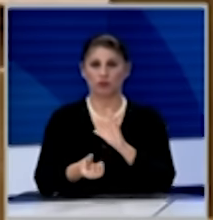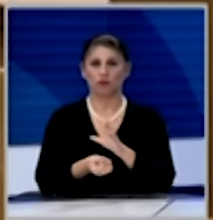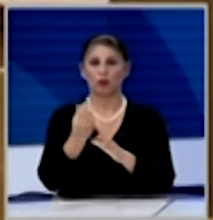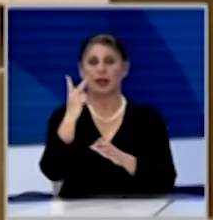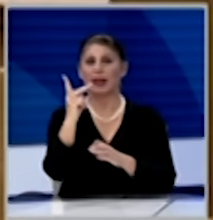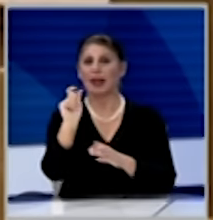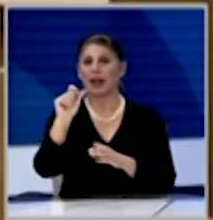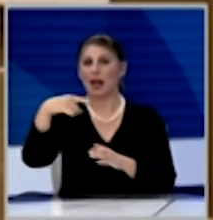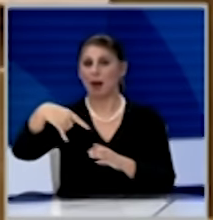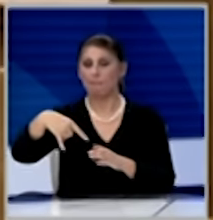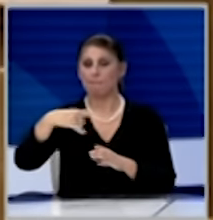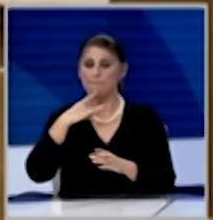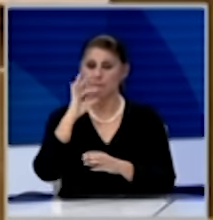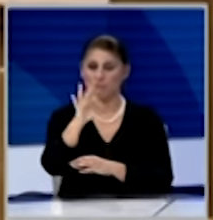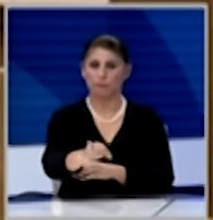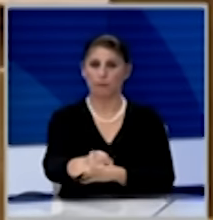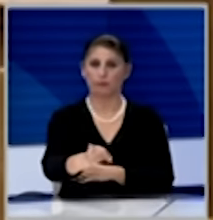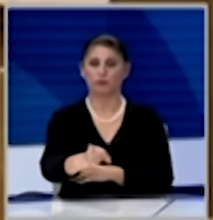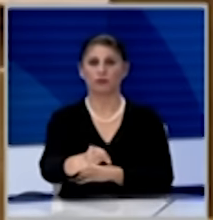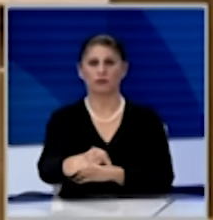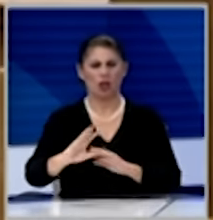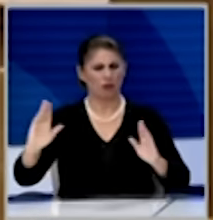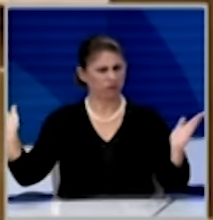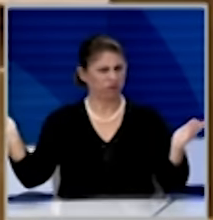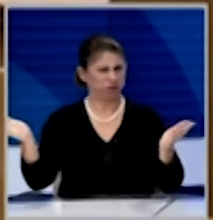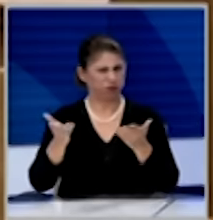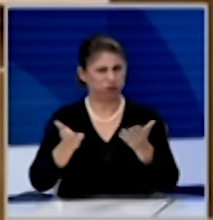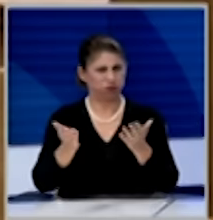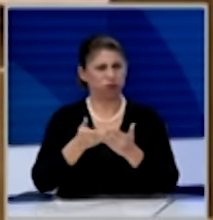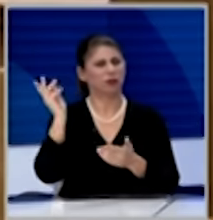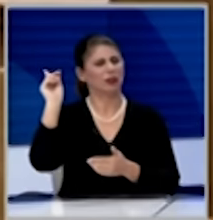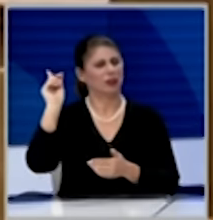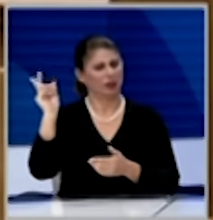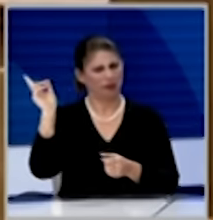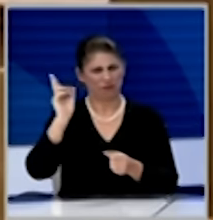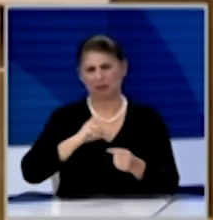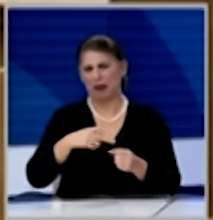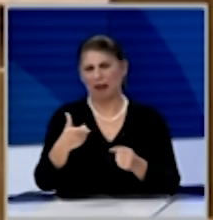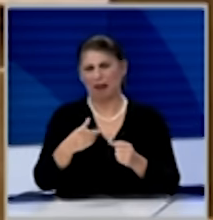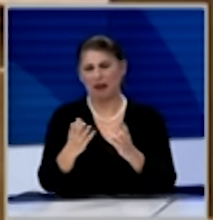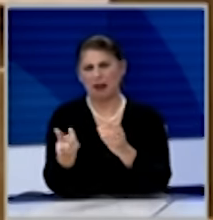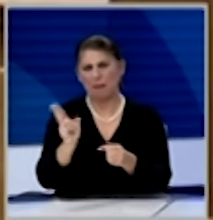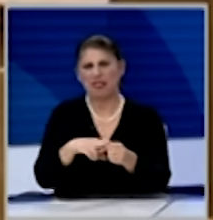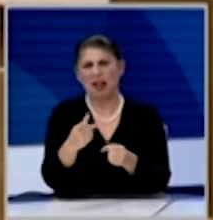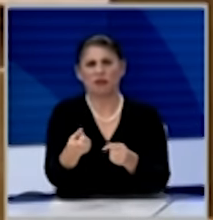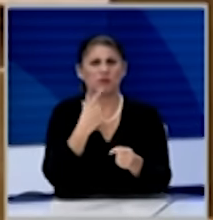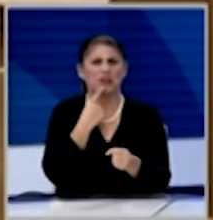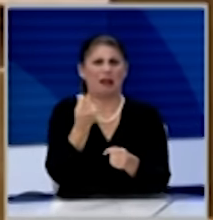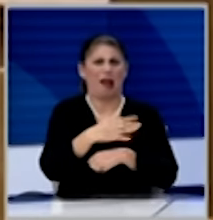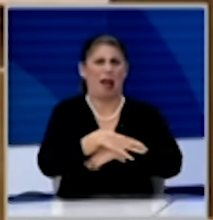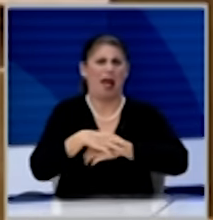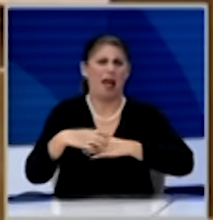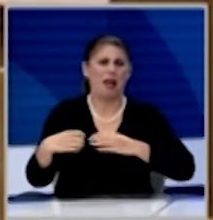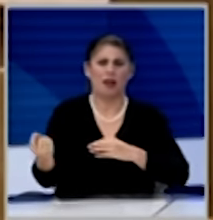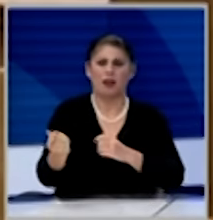καπ που θα οδηγήσει σστο οριστικό ξεκλήρισμα κ άλλων βιοπαλαιστών αγροτών στην πραγματικότητα